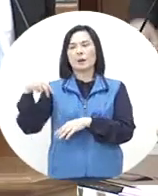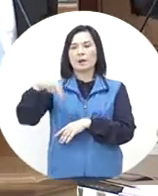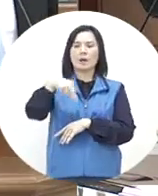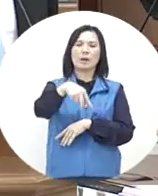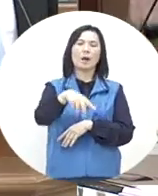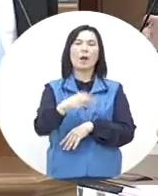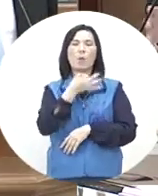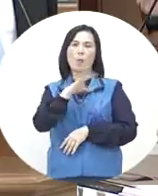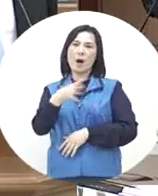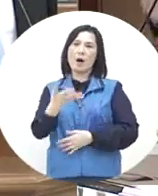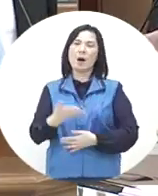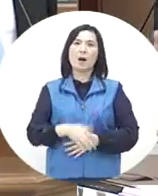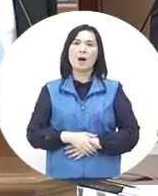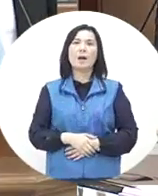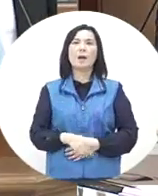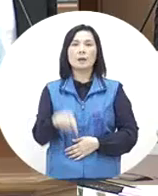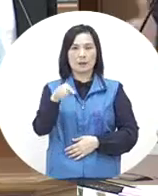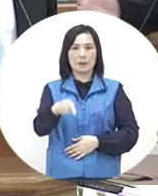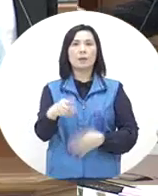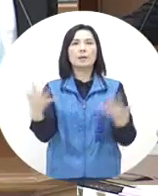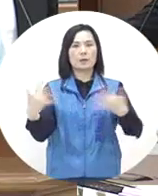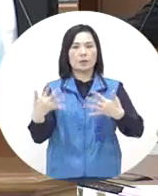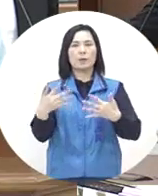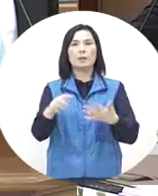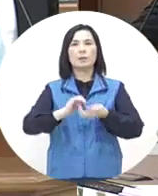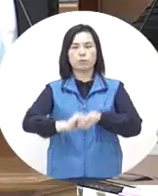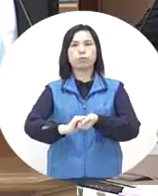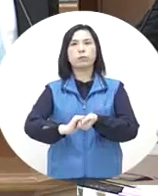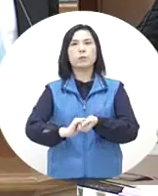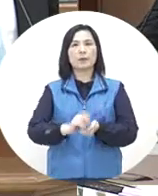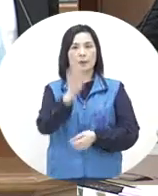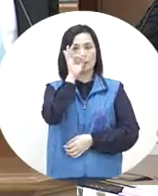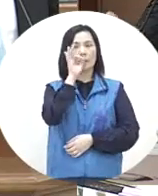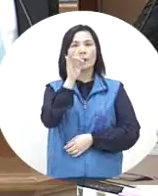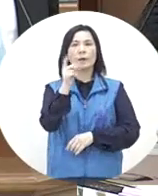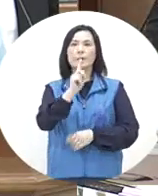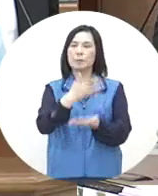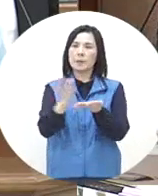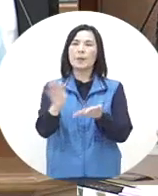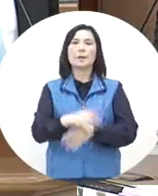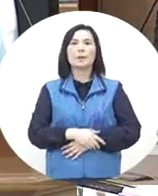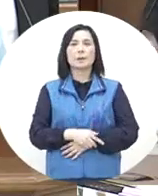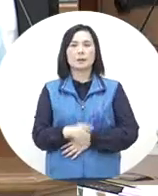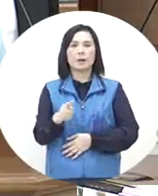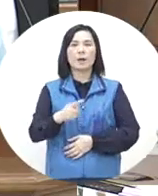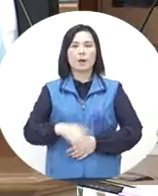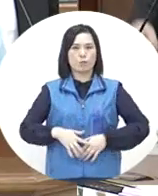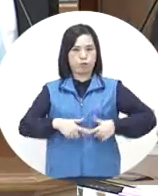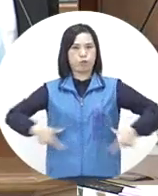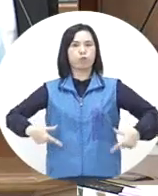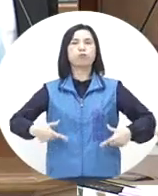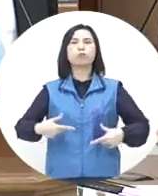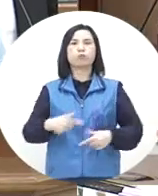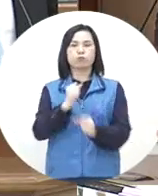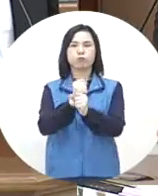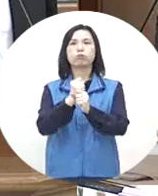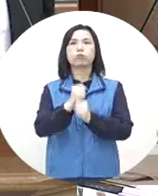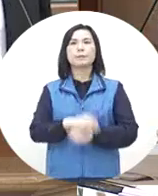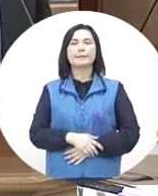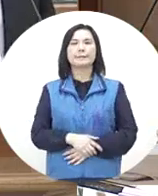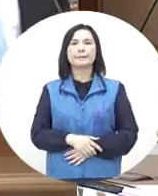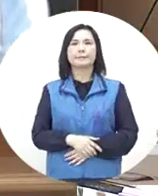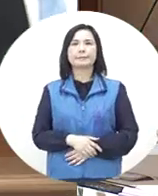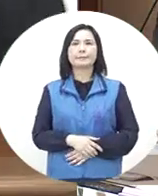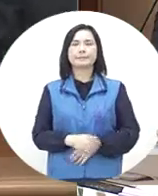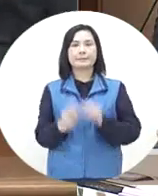所以这个问题一定要看要多少时间里面把它解决，这个要魄力要决心啦、啊、请定。 好，这个东西我大概跟议